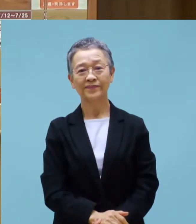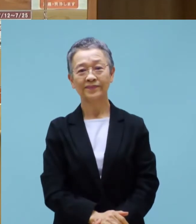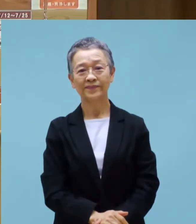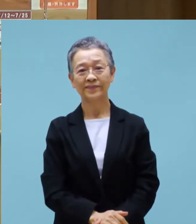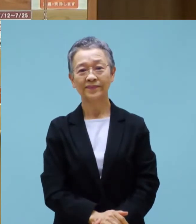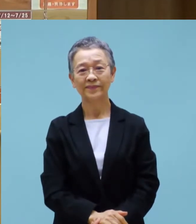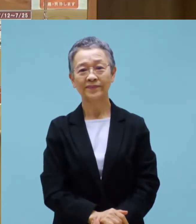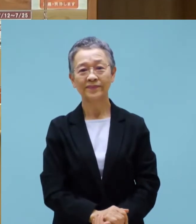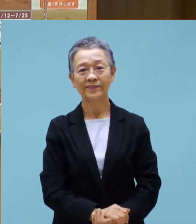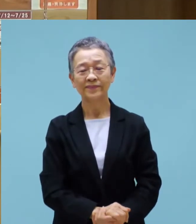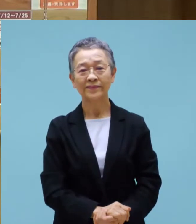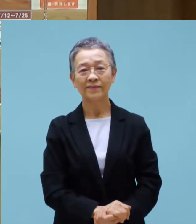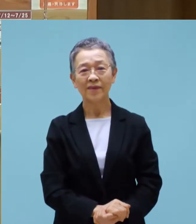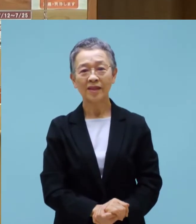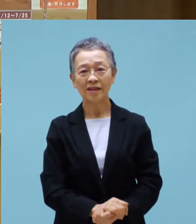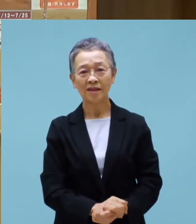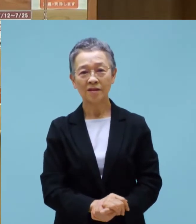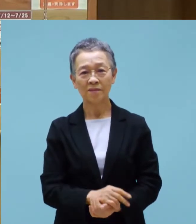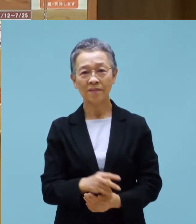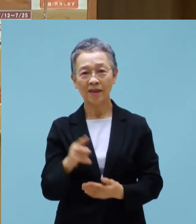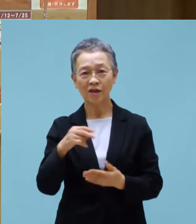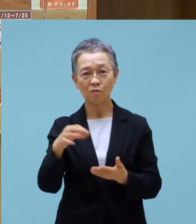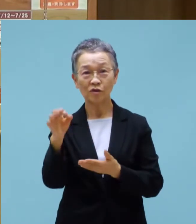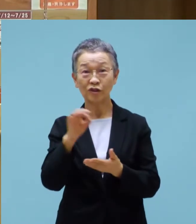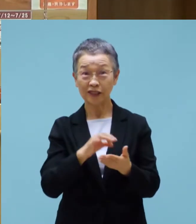い、では読売新聞の佐藤さん。